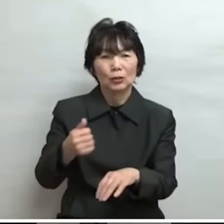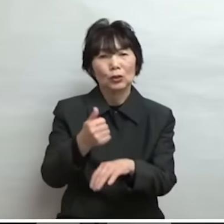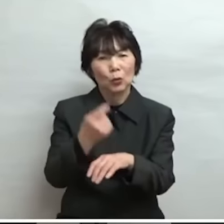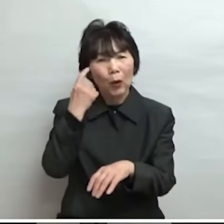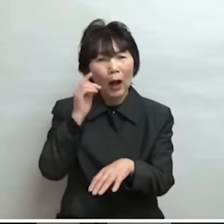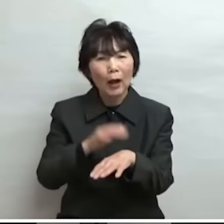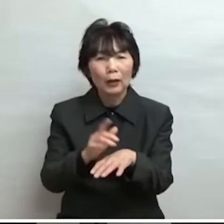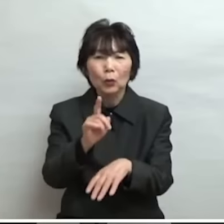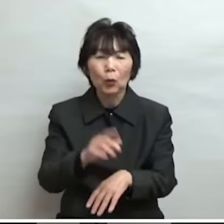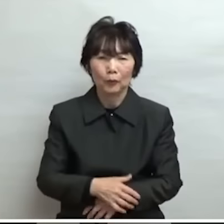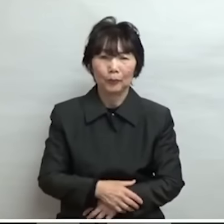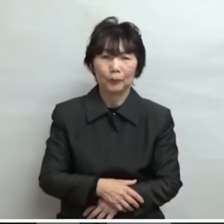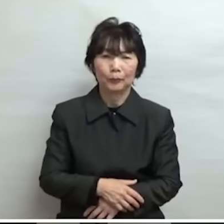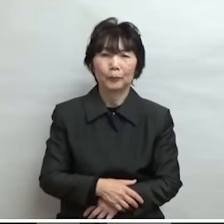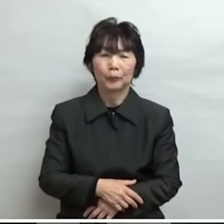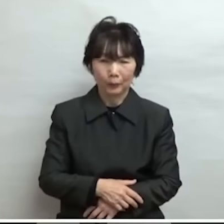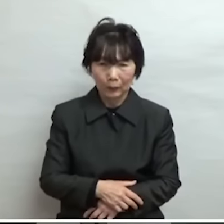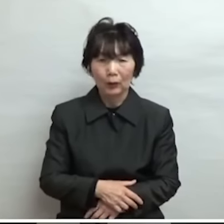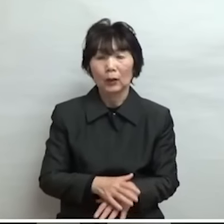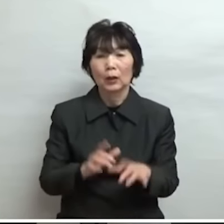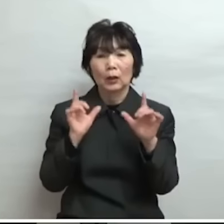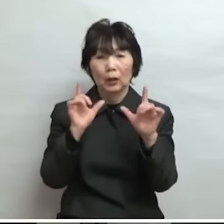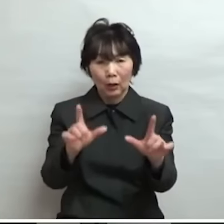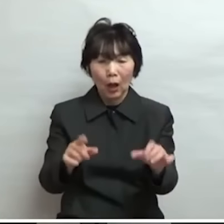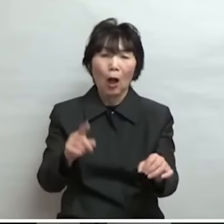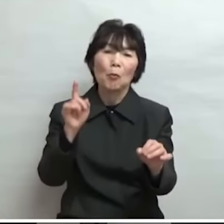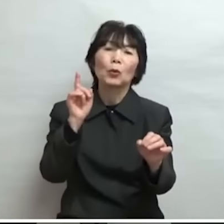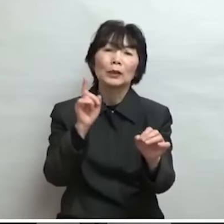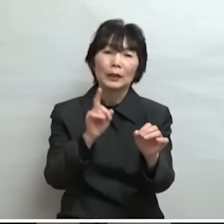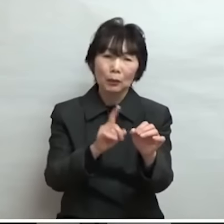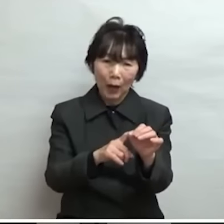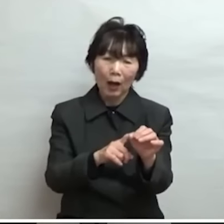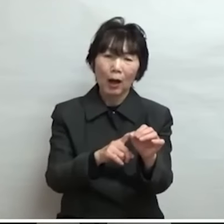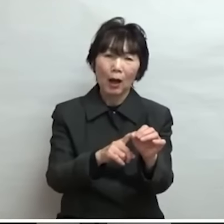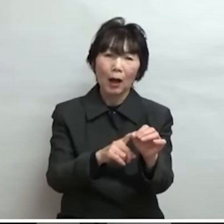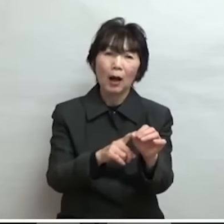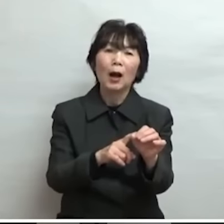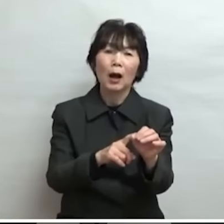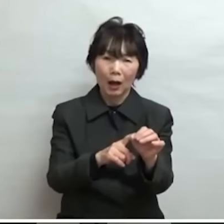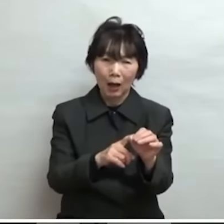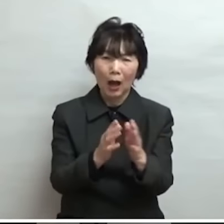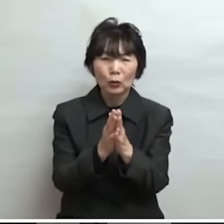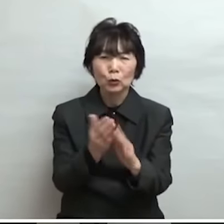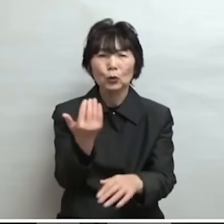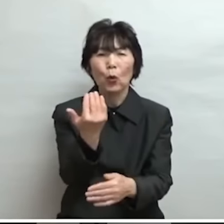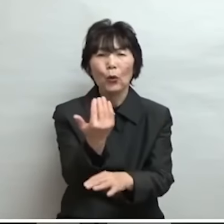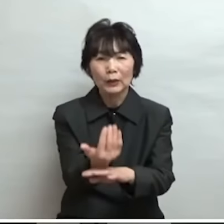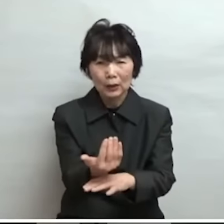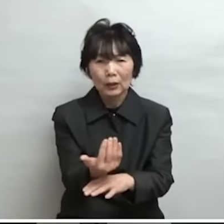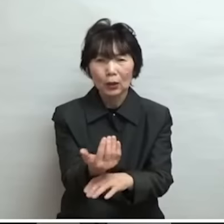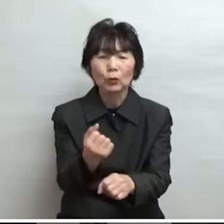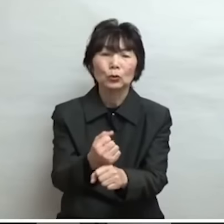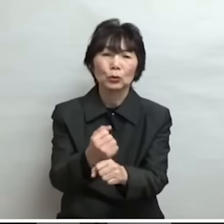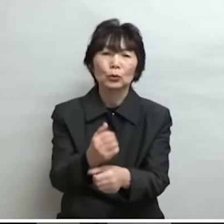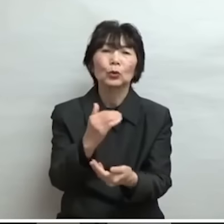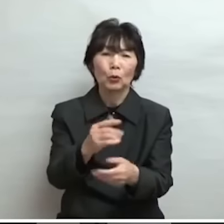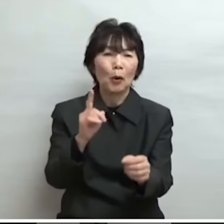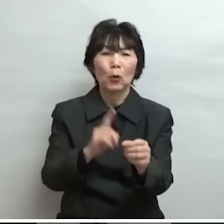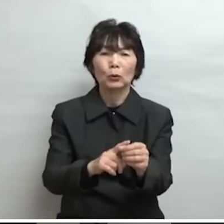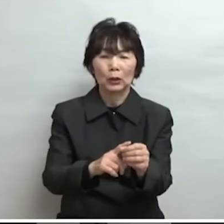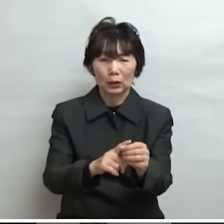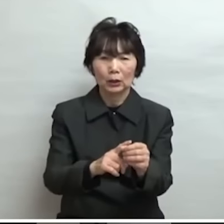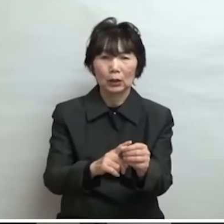はい、当初のさっき言ったように目的は、うんうん、決して、なんていうんですか、間違ってるとか、なんかこう、この当初の目的についてクレームを